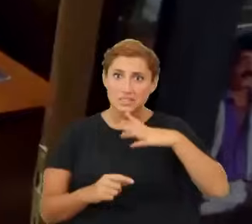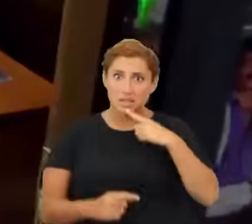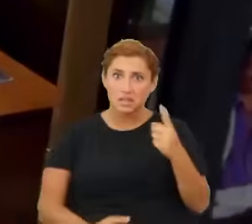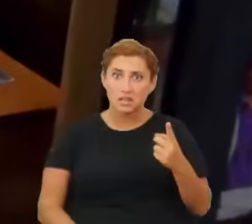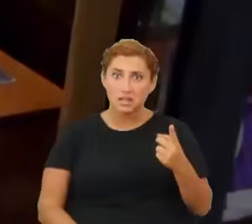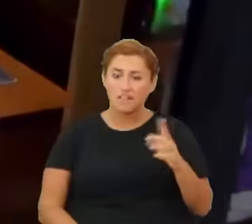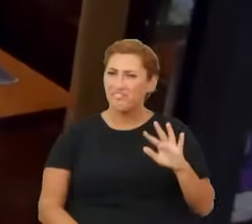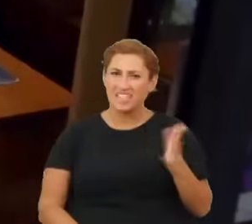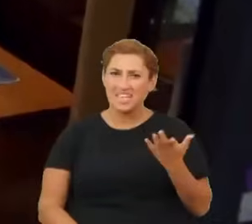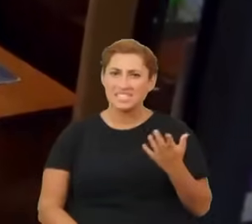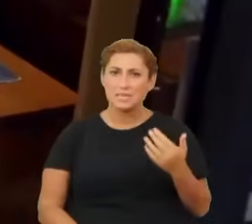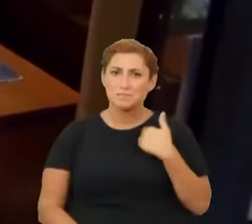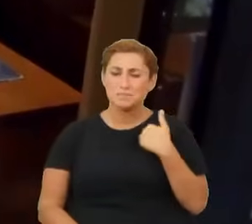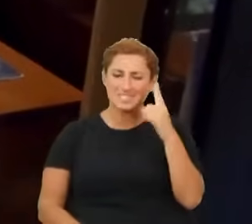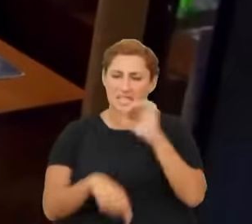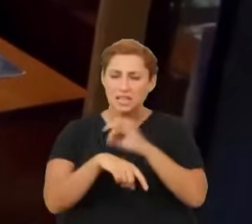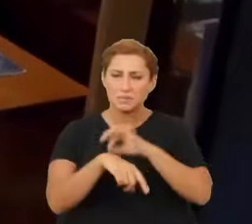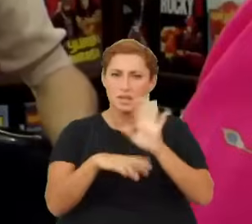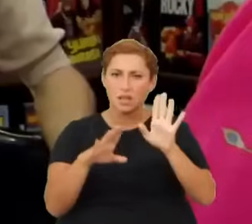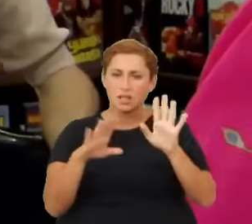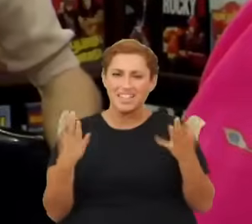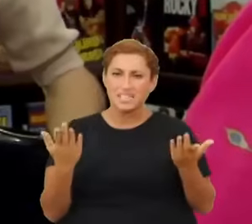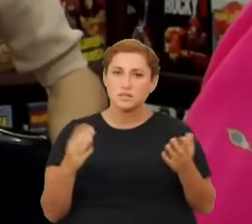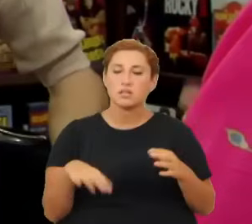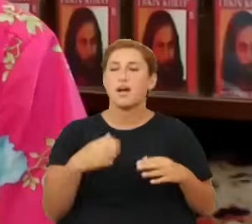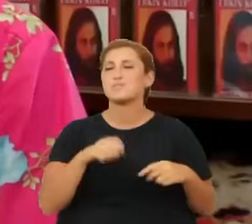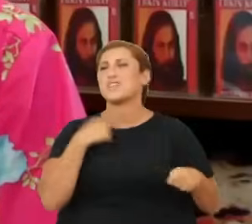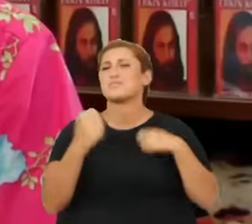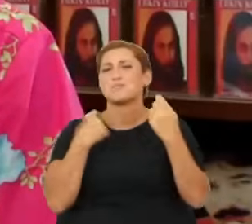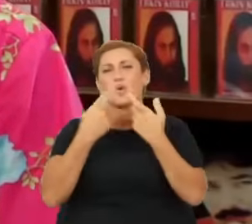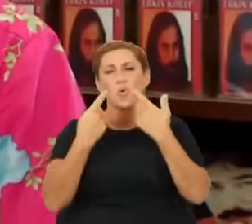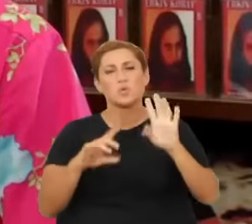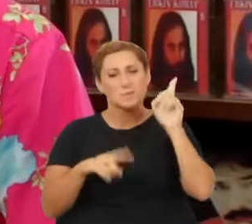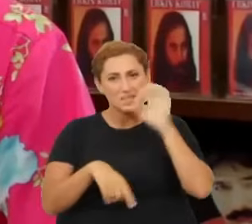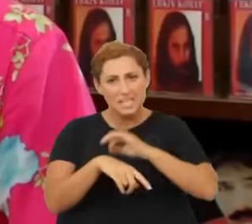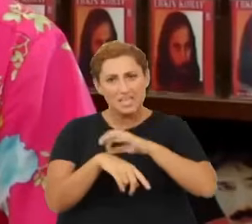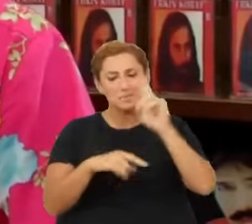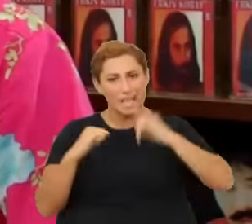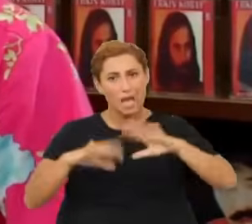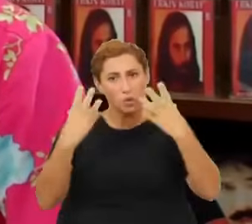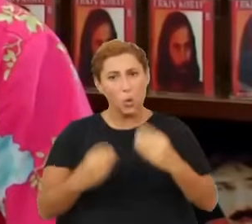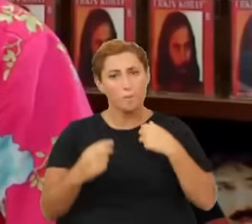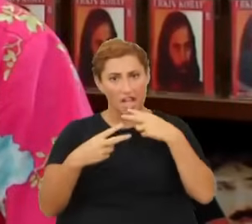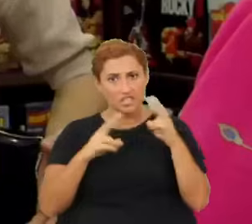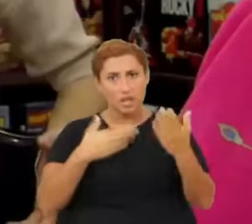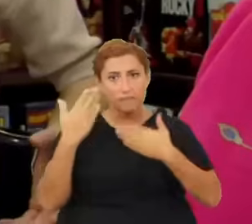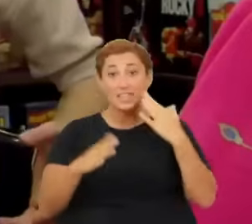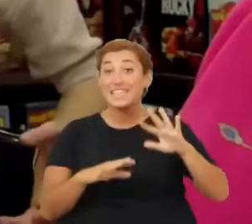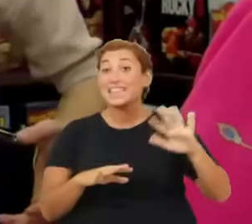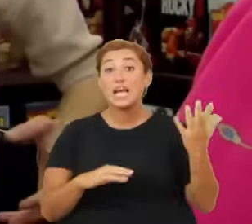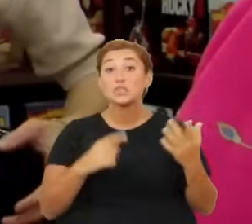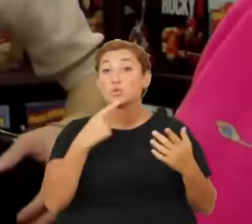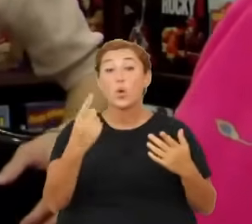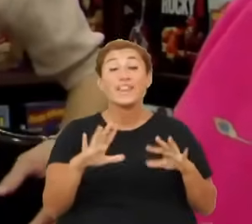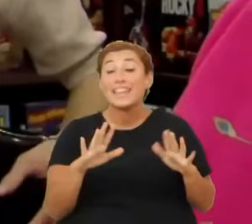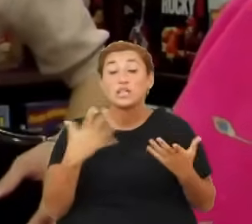ya? Nasıl yani? Bir saniye. Nasıl ya? Ya oğlum abuk sabuk konuşma ya. Bir saniye, bir sakin olun da bir açıklayayım ya. Allah nasıl Allah. Diyor?